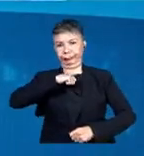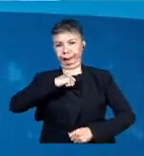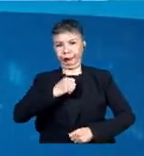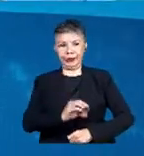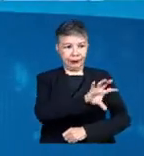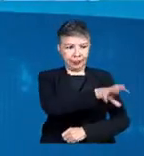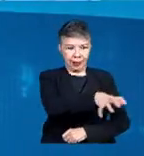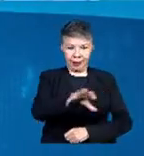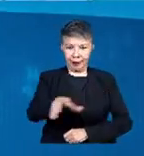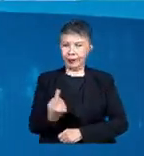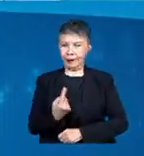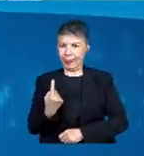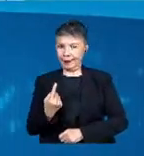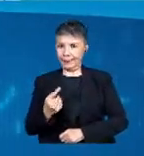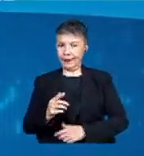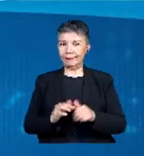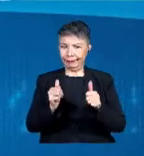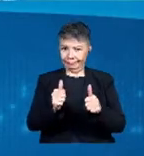daerahnya masing-masing.